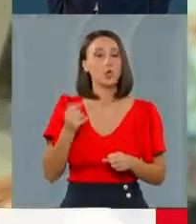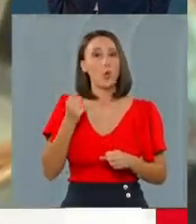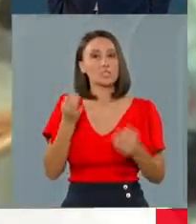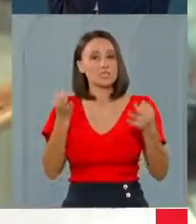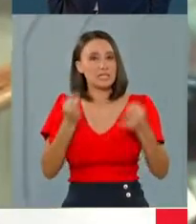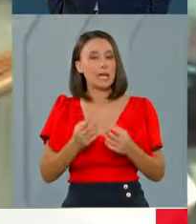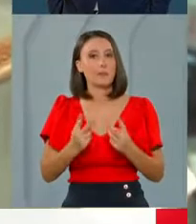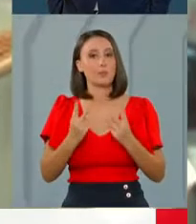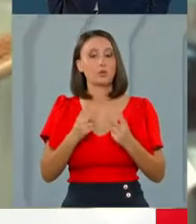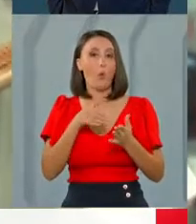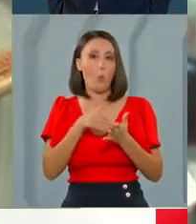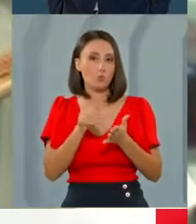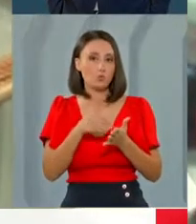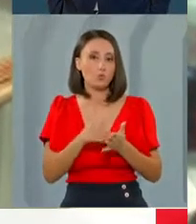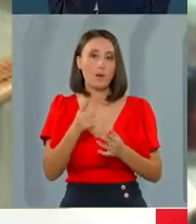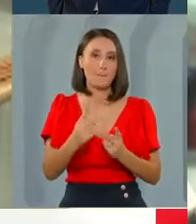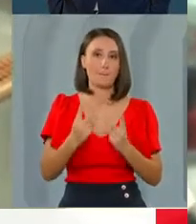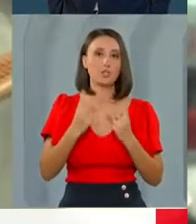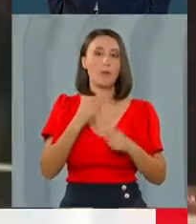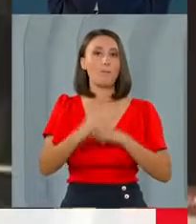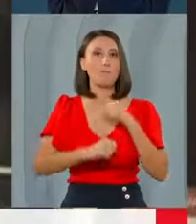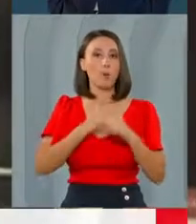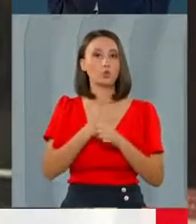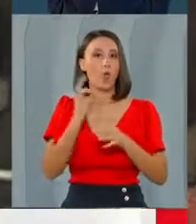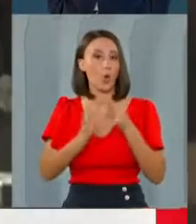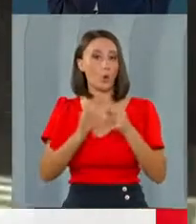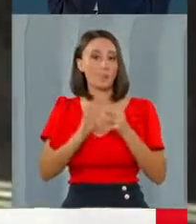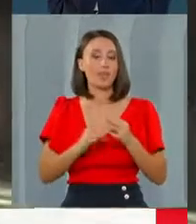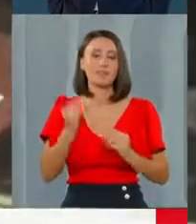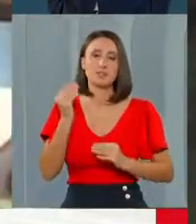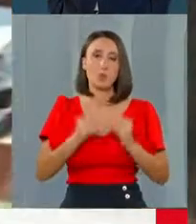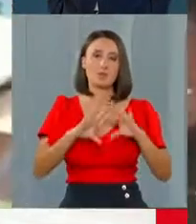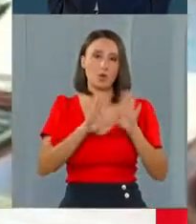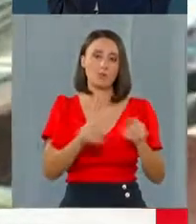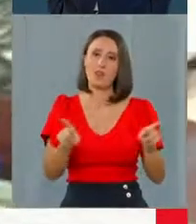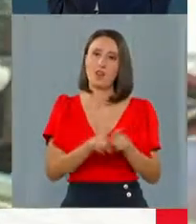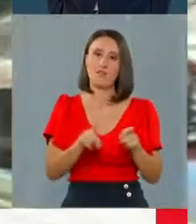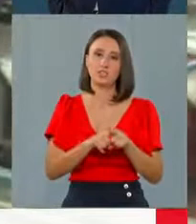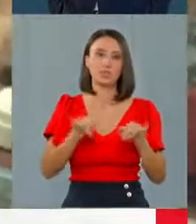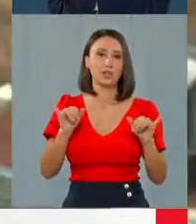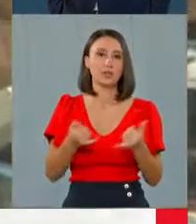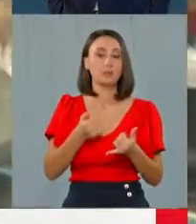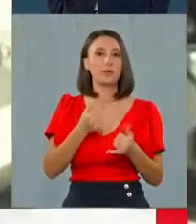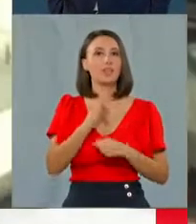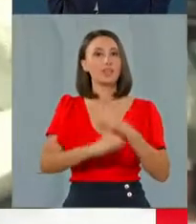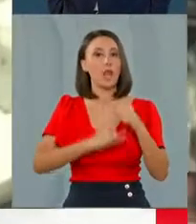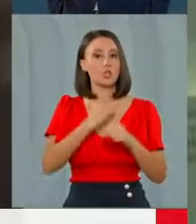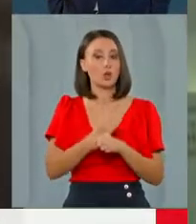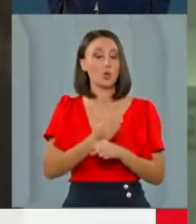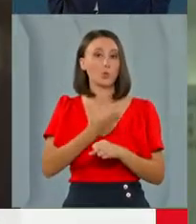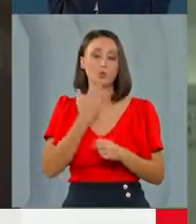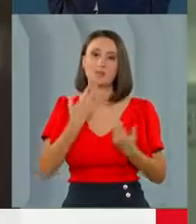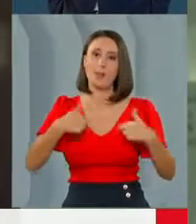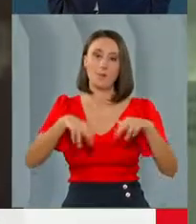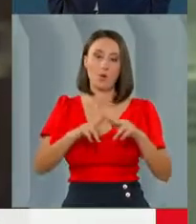scădere semnificativă a consumului, care e principalul motor al economiei. Situația din România este similară cu ceea ce se va întâmpla la nivel internațional. Adică nu suntem